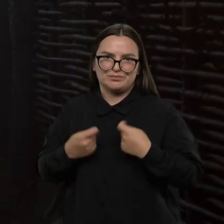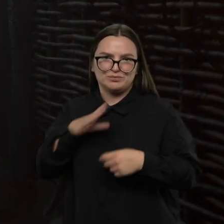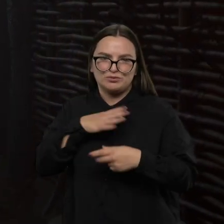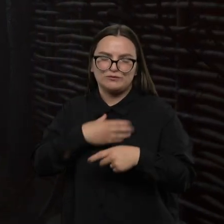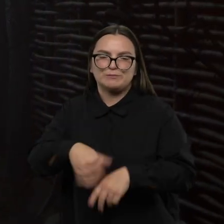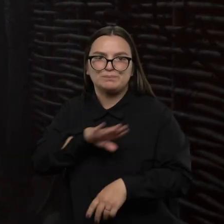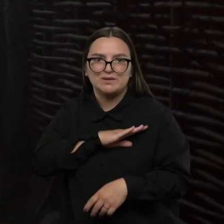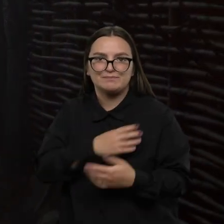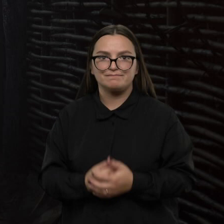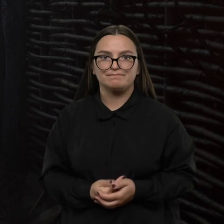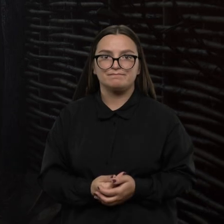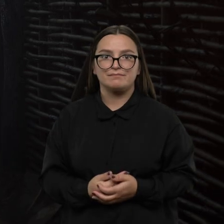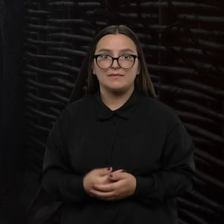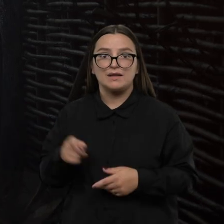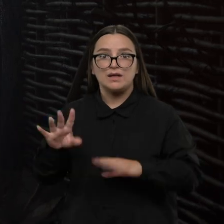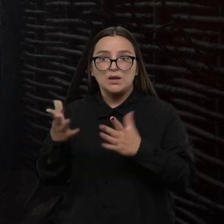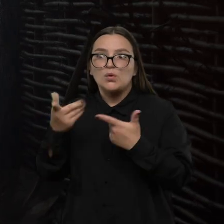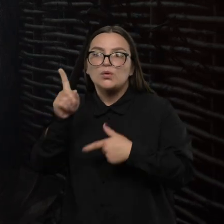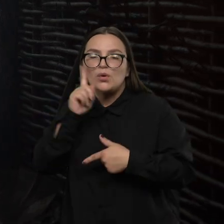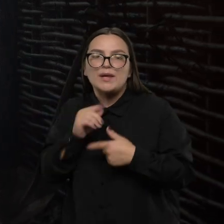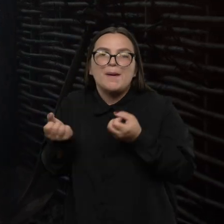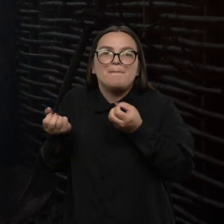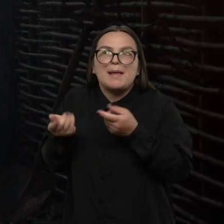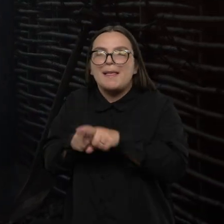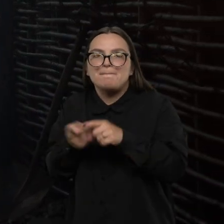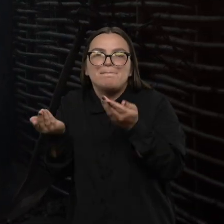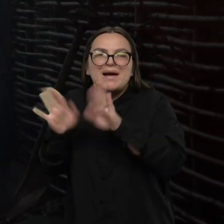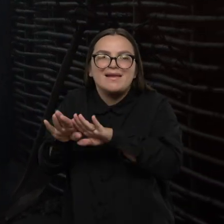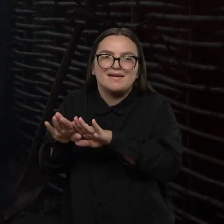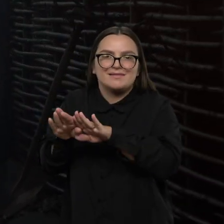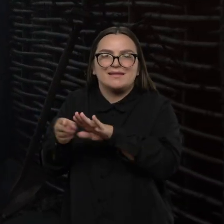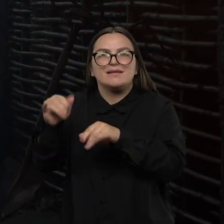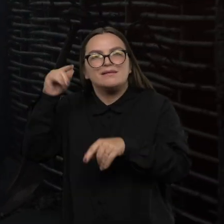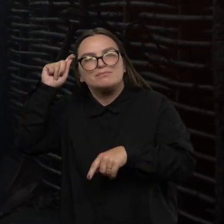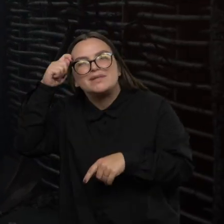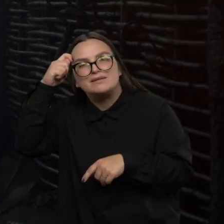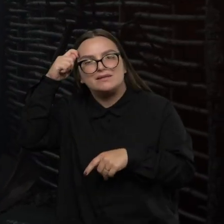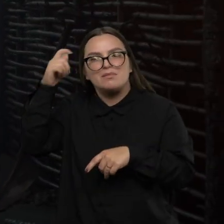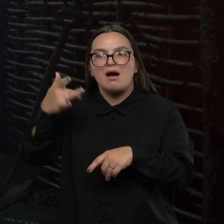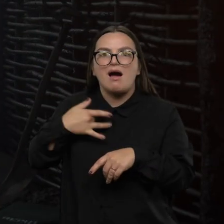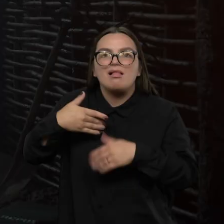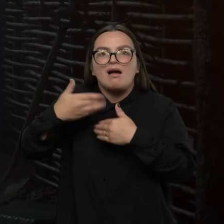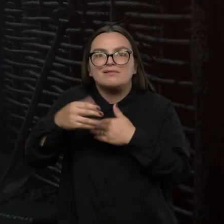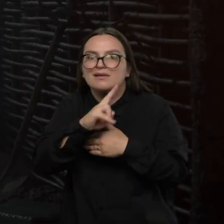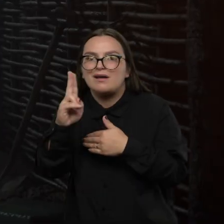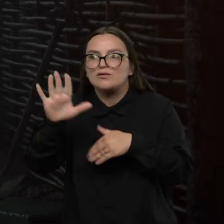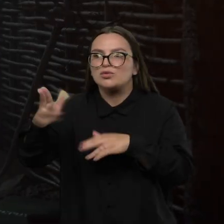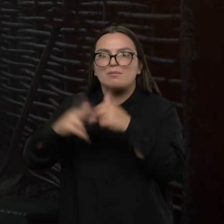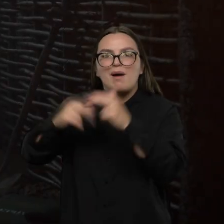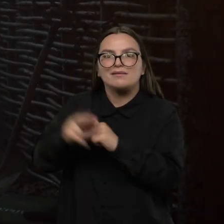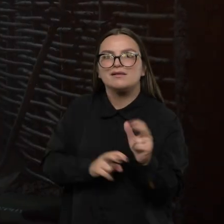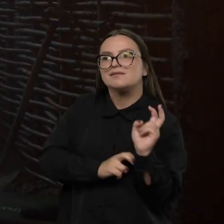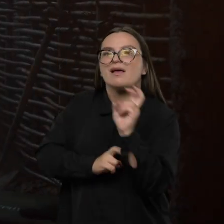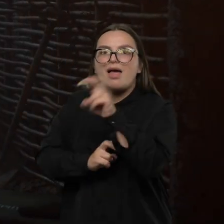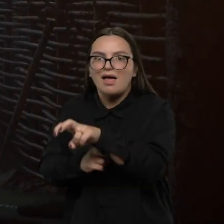sužeidimų. Jie norėjo palikti žinutę kažkam, kas gal kada nors lankysis tose